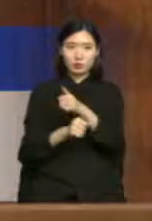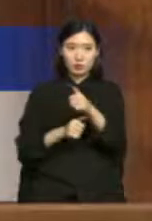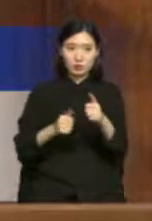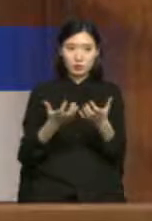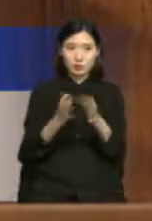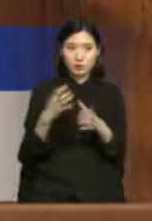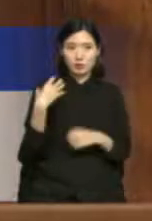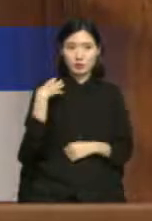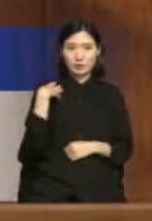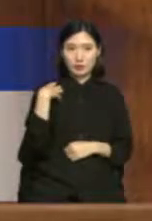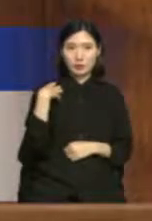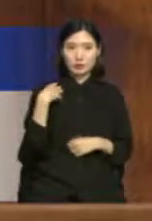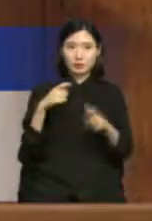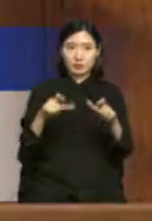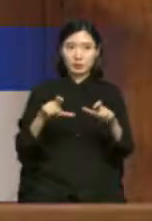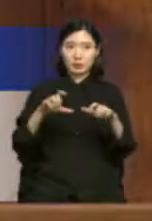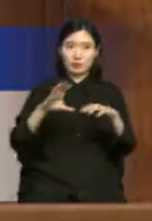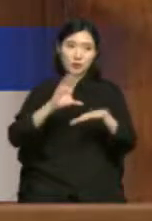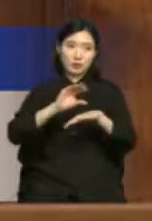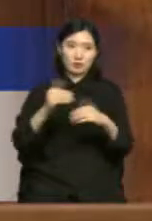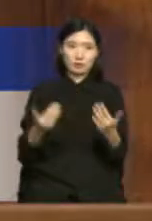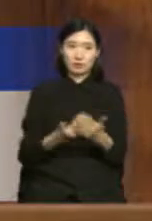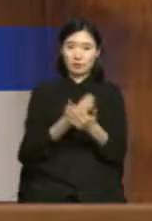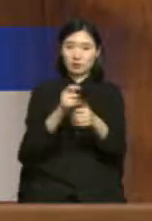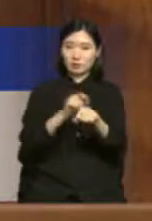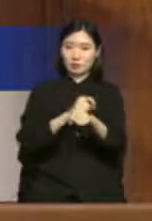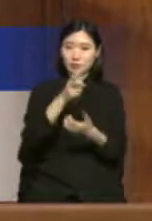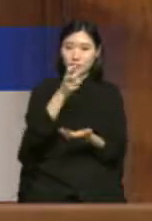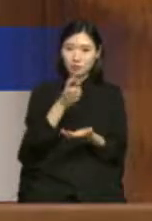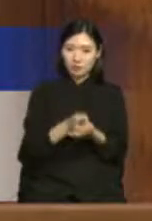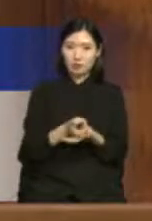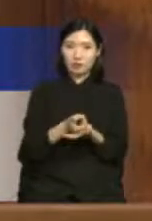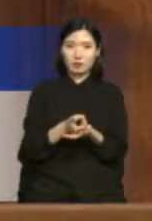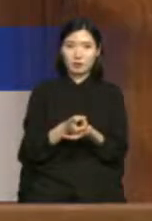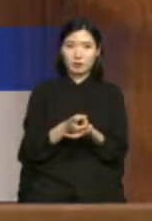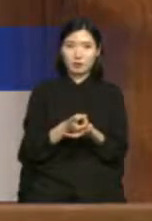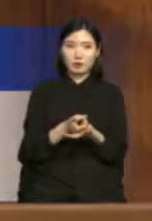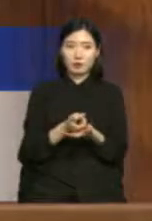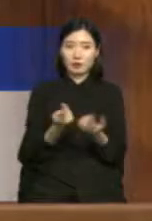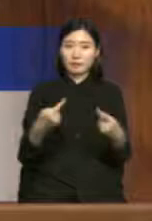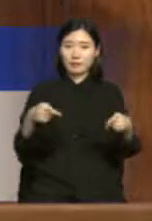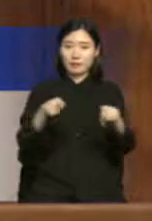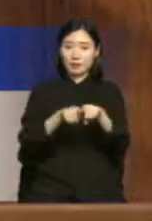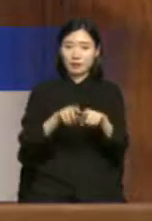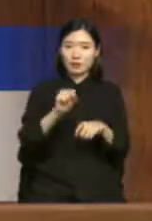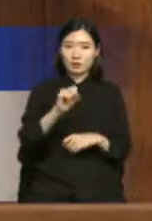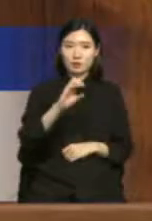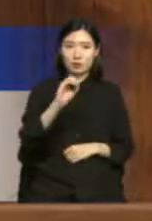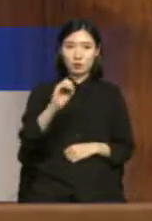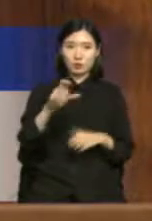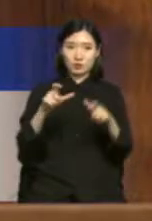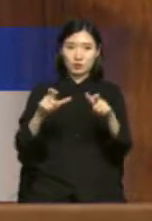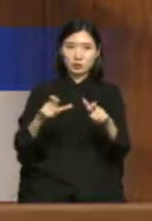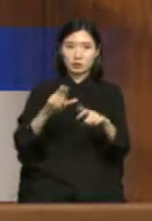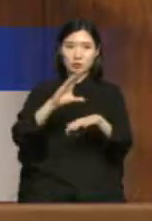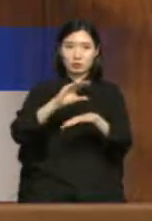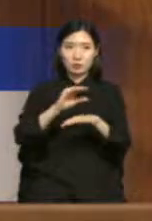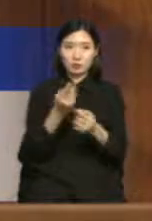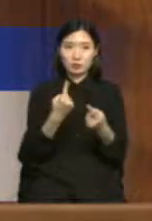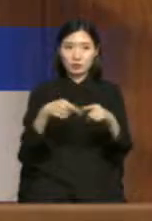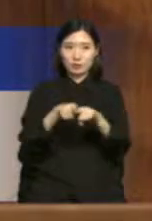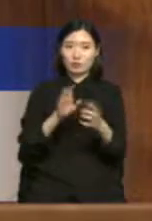담당하고 계신 지역 방송 발전 지원 특별법에 같이 이제 SO의 지역 채널과 같이